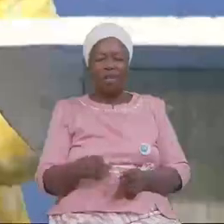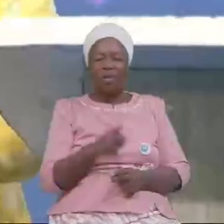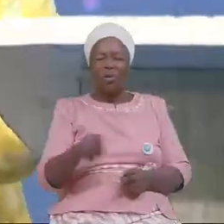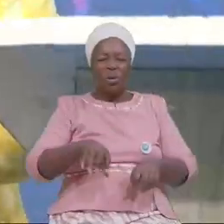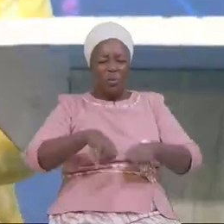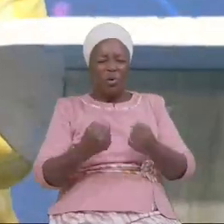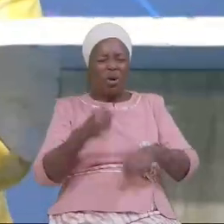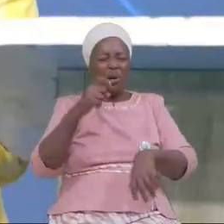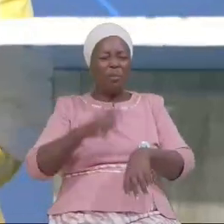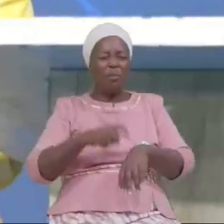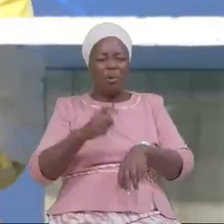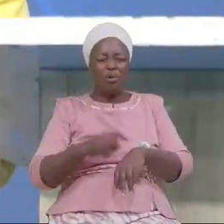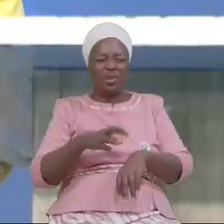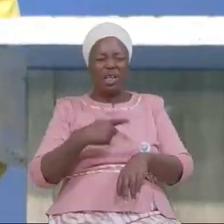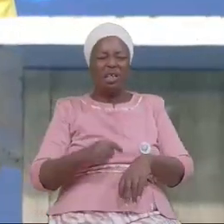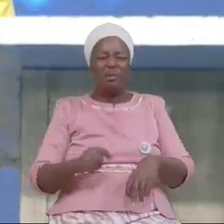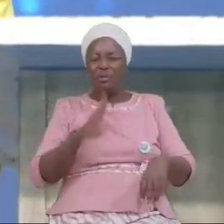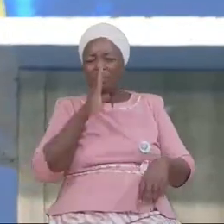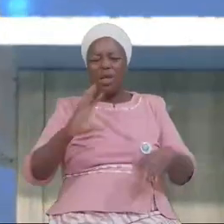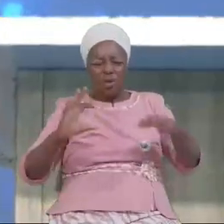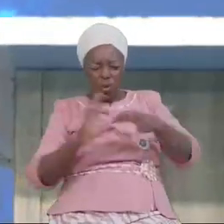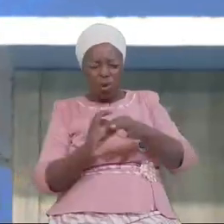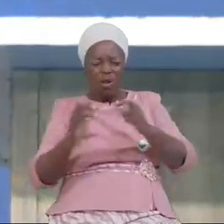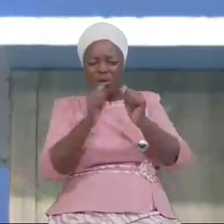Ces os cassés, fracturés,